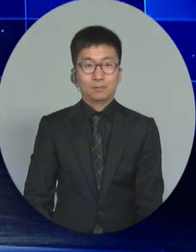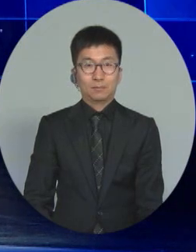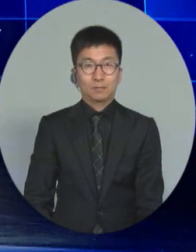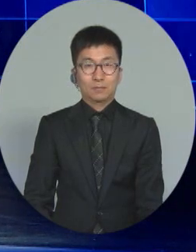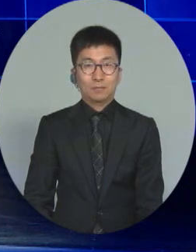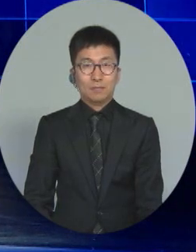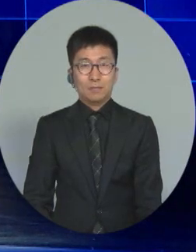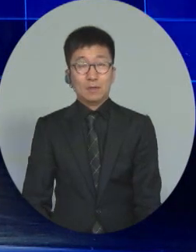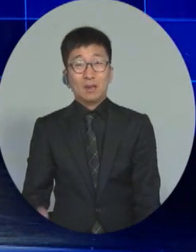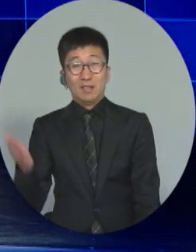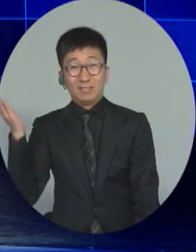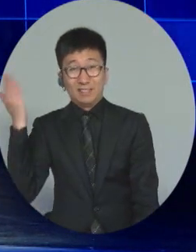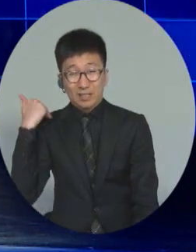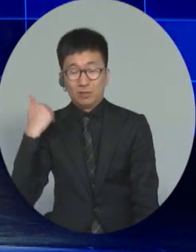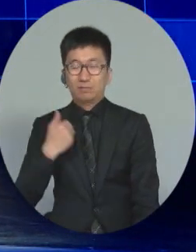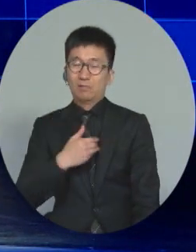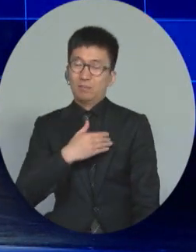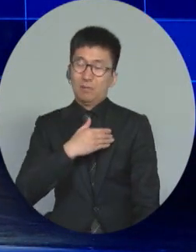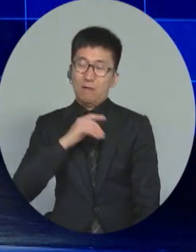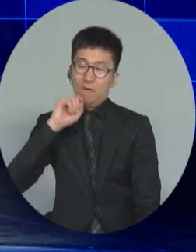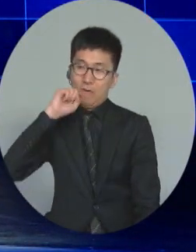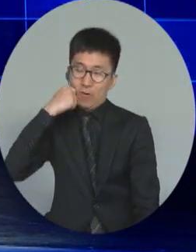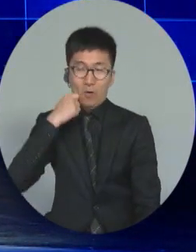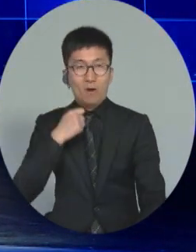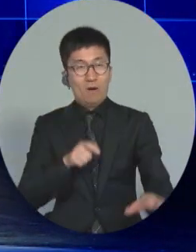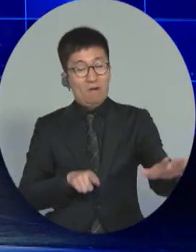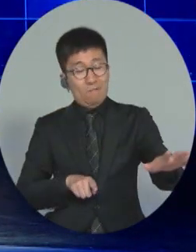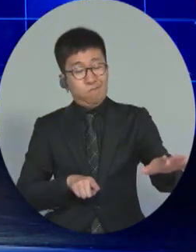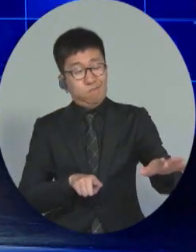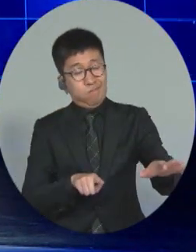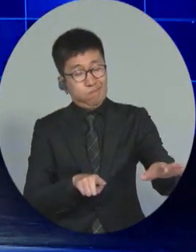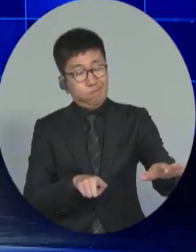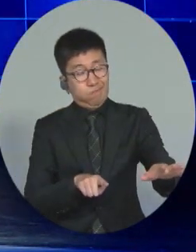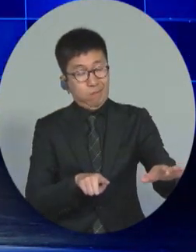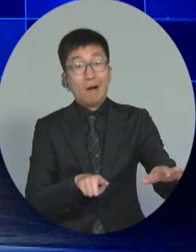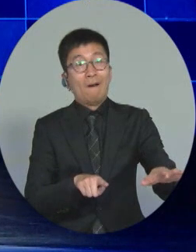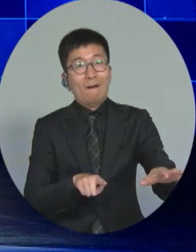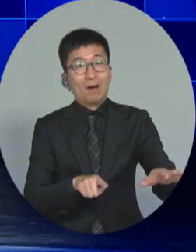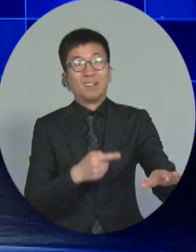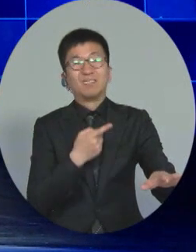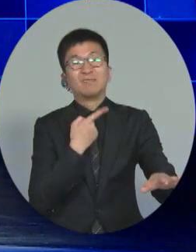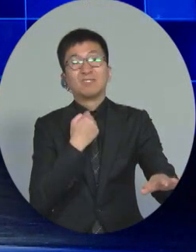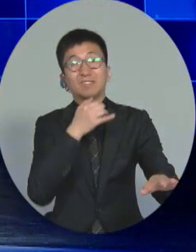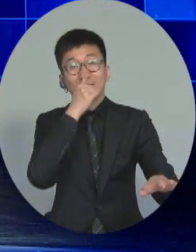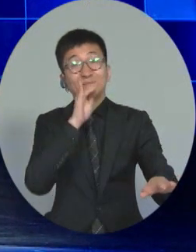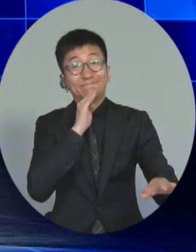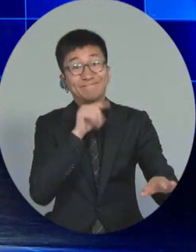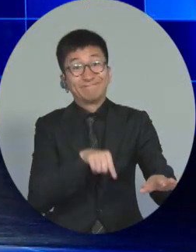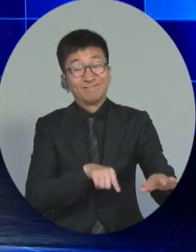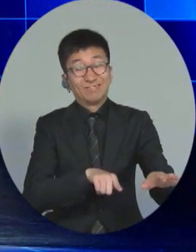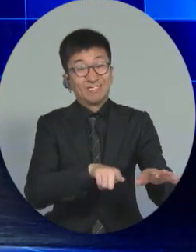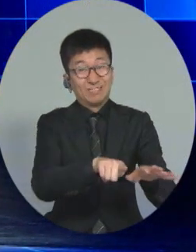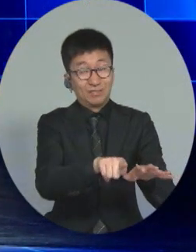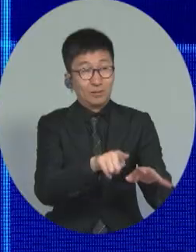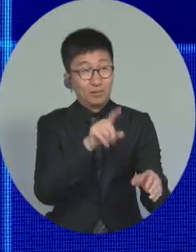모델을 채택한 우리나라는 규제도 선진국의 규지 체제를 수입하는데